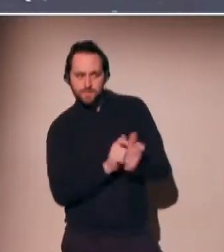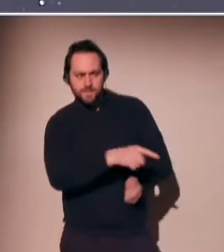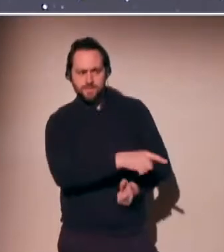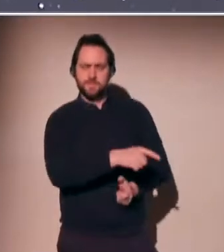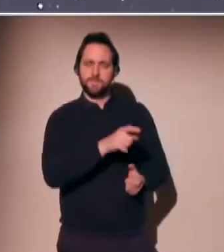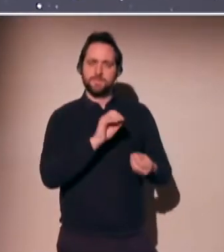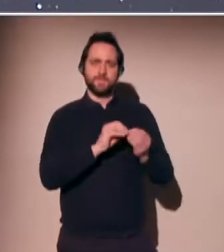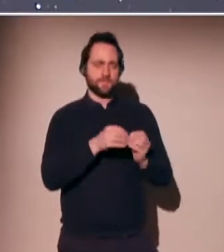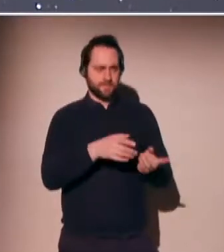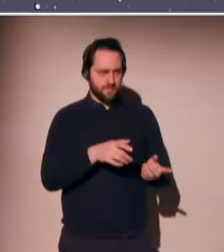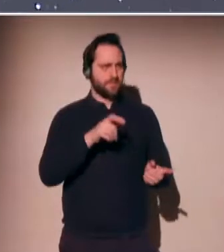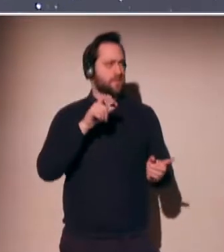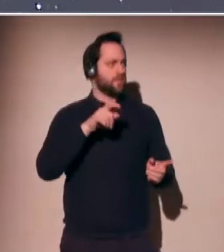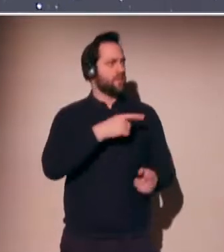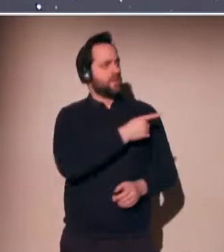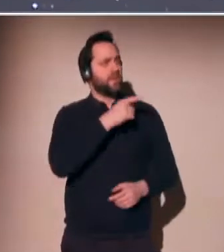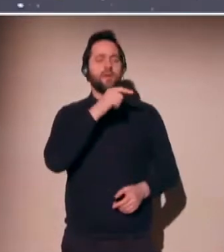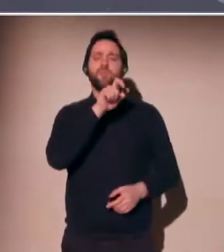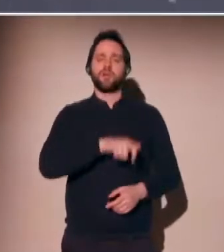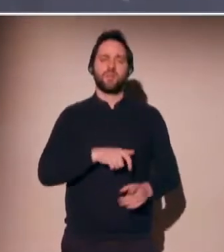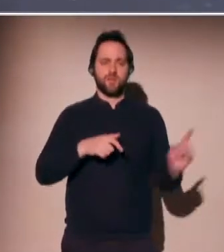créé Fox News il y a 21 ans.